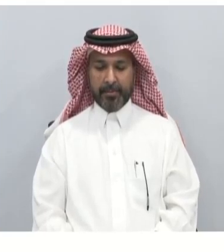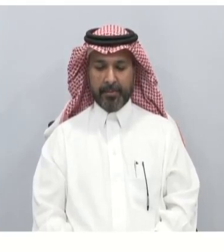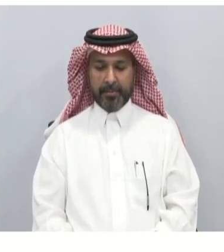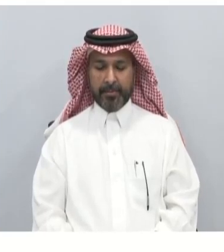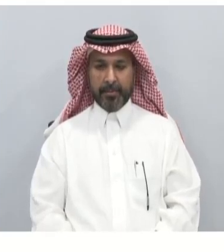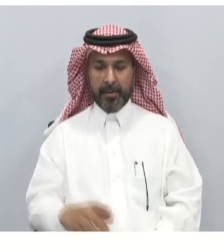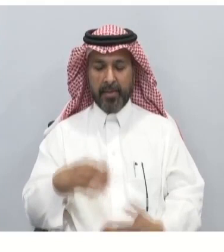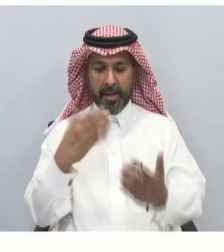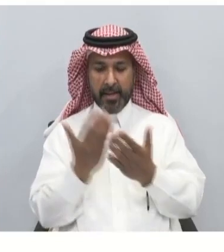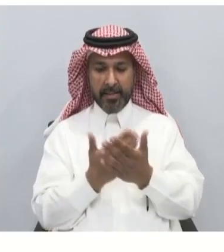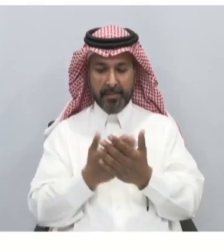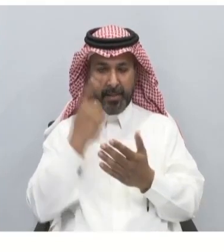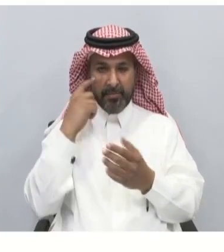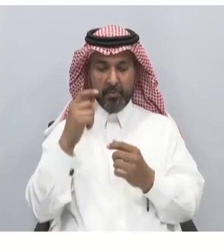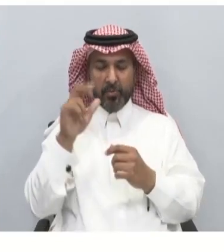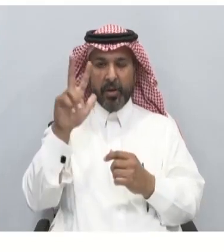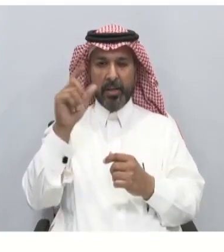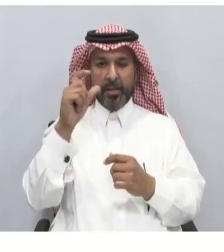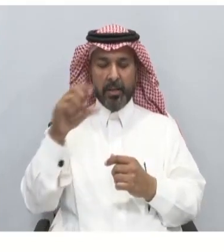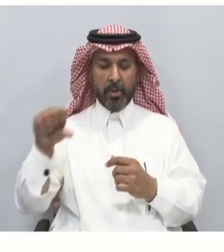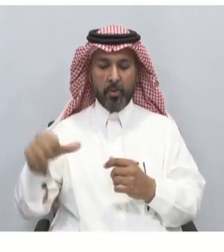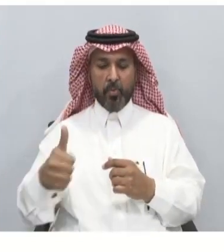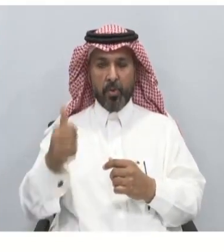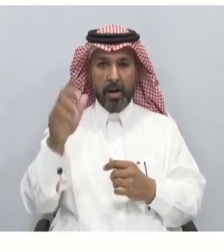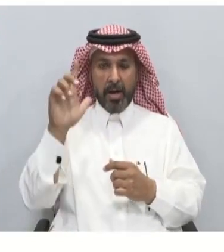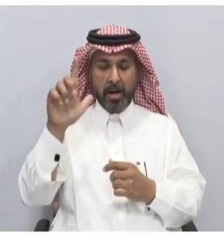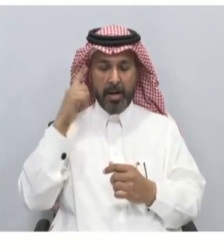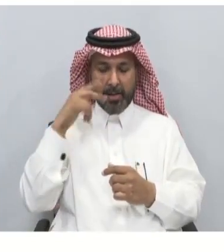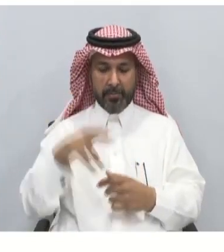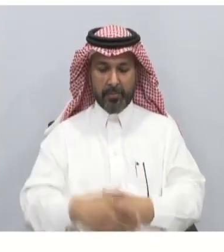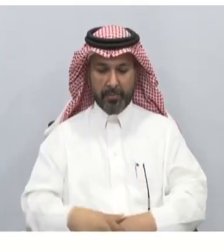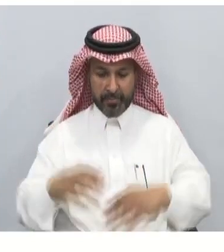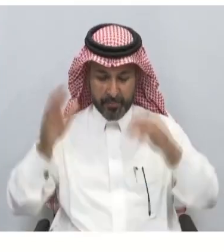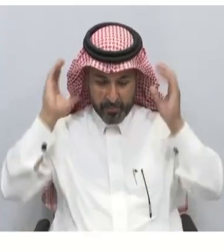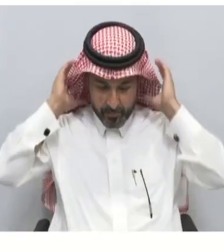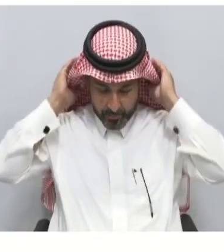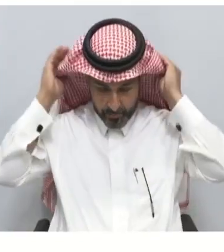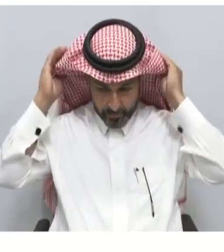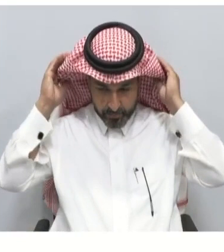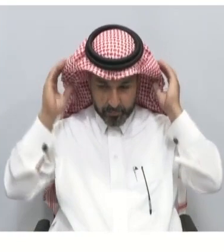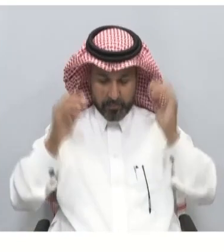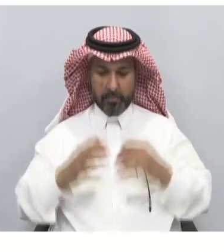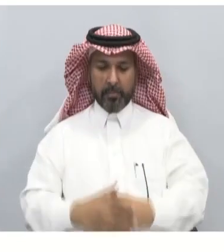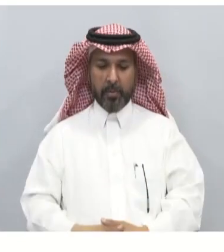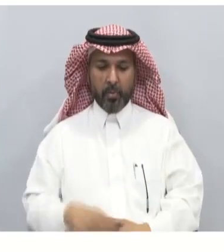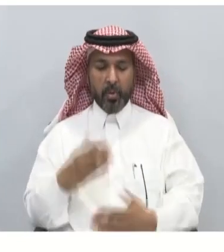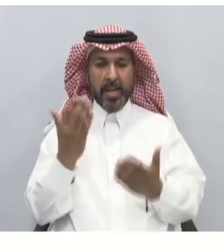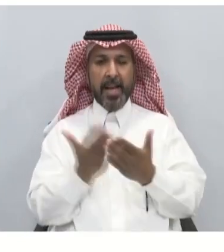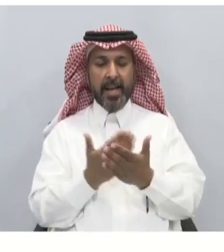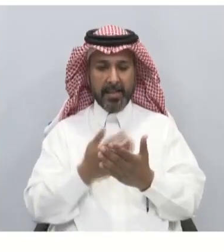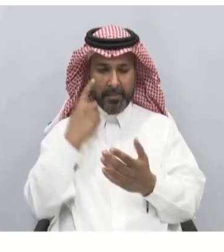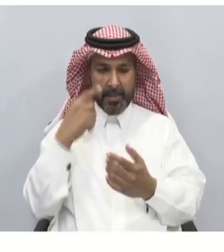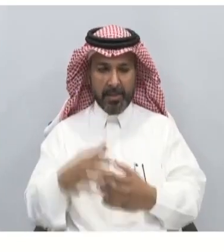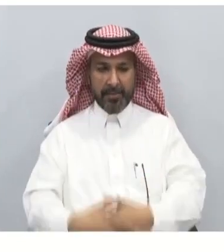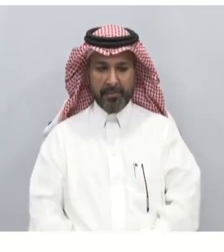لدينا في تمثيل الدوال تباع كل 4 من أزهار القرنفل في باقة، أما أزهار الأقحوان فتباع منفردة. مثل الدالة 4 س زائد